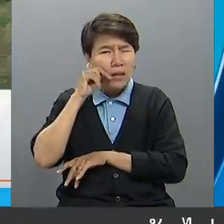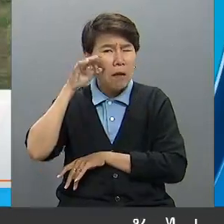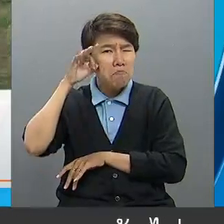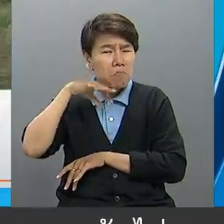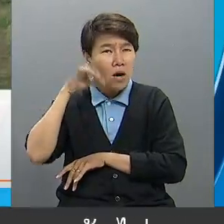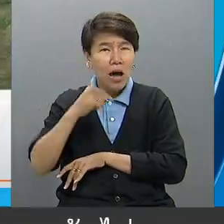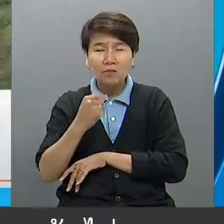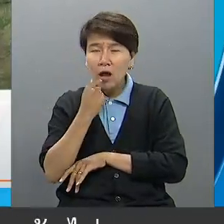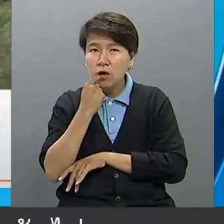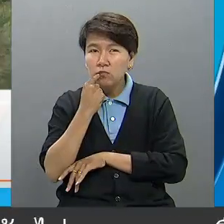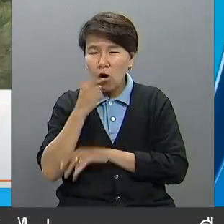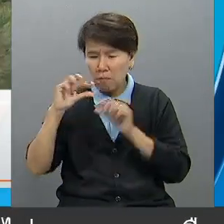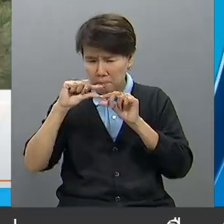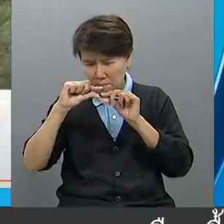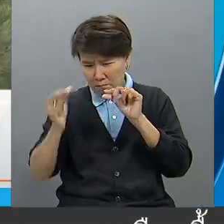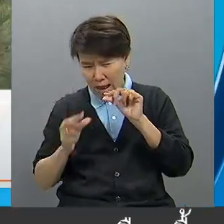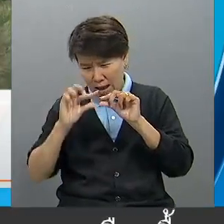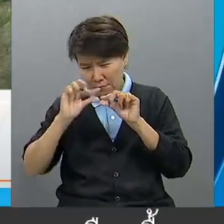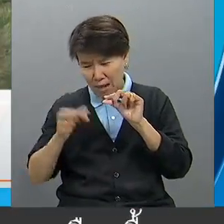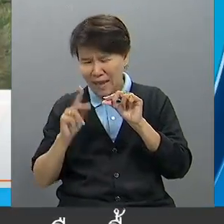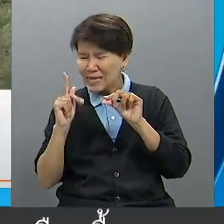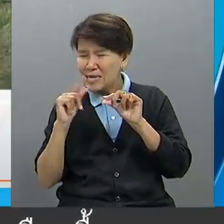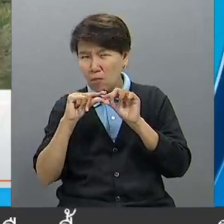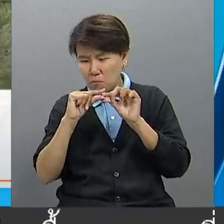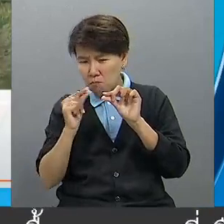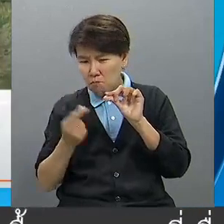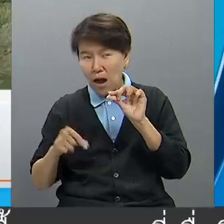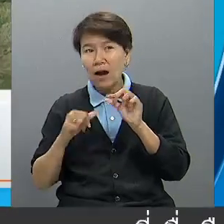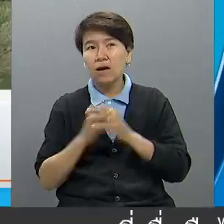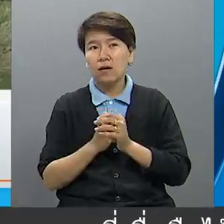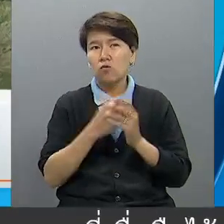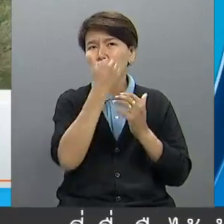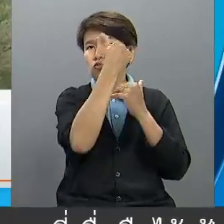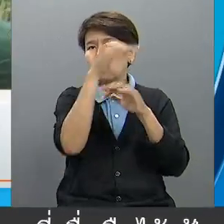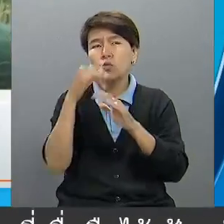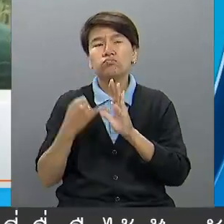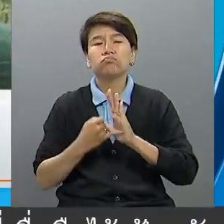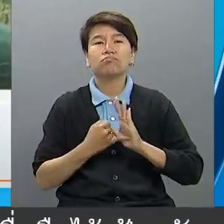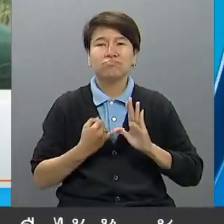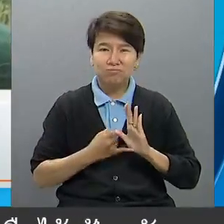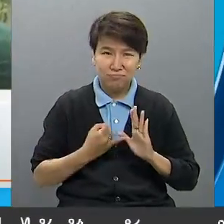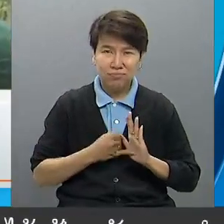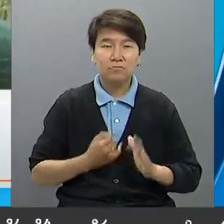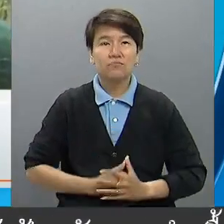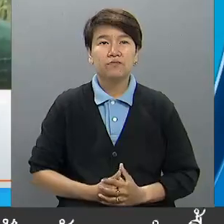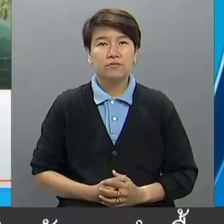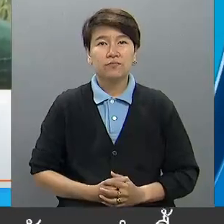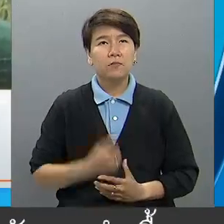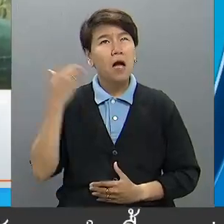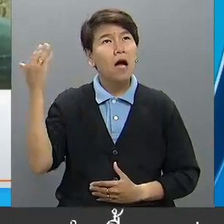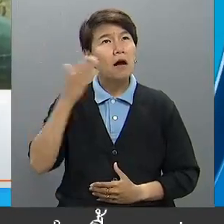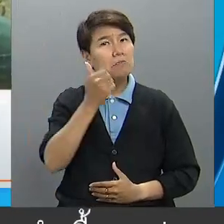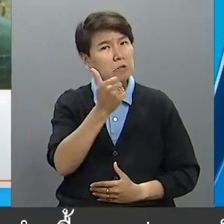างและทนทานต่ออากาศแล้วก็สะดวกต่อการขนส่งฮะ อย่างไรก็แล้วแต่ถ้าเกิดว่าใครจะเสิร์ฟแตงโมให้